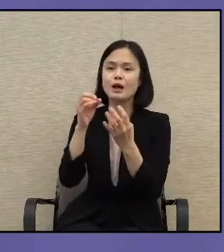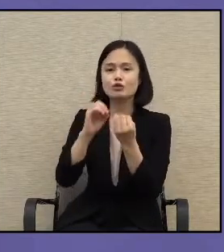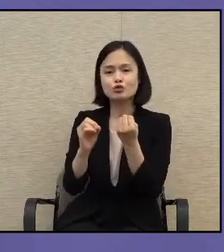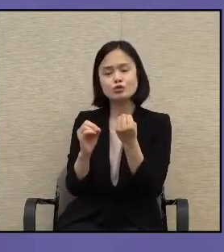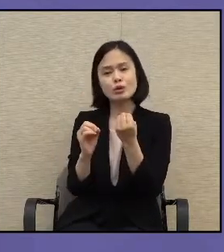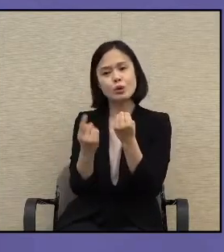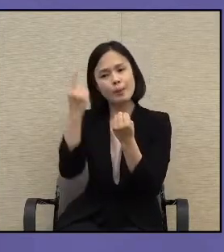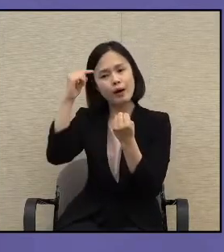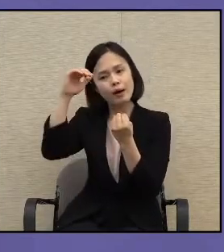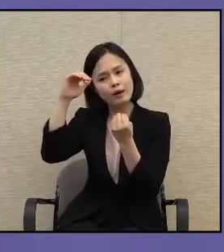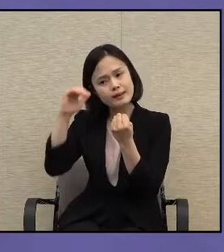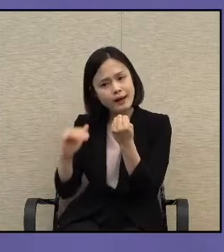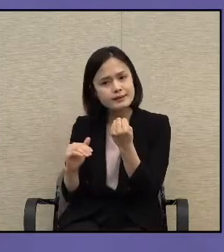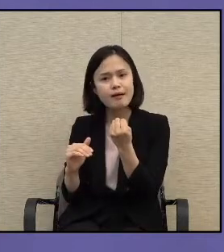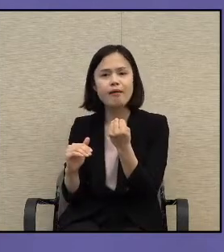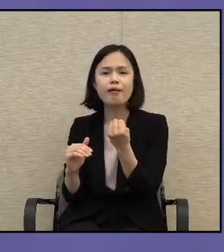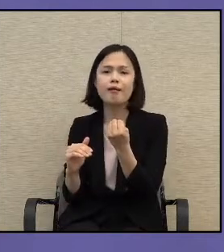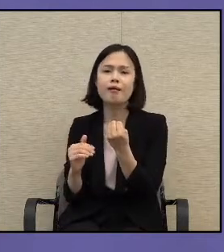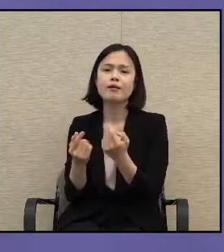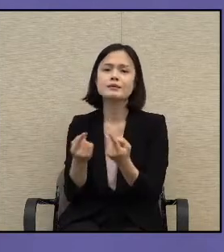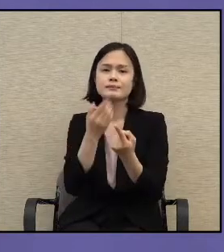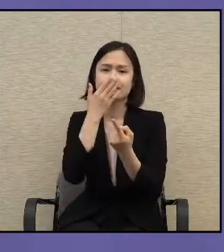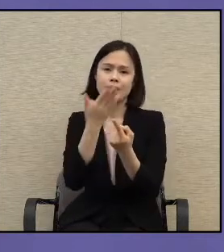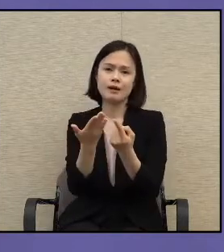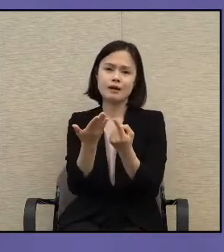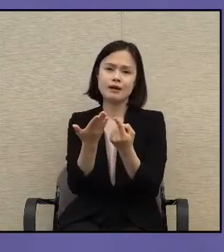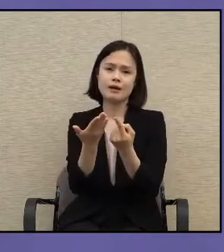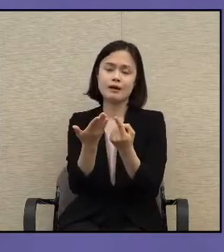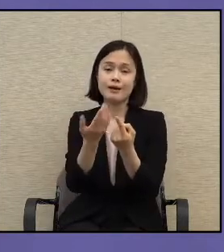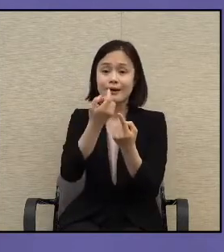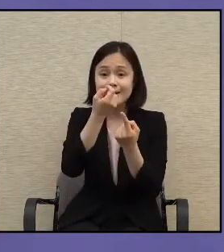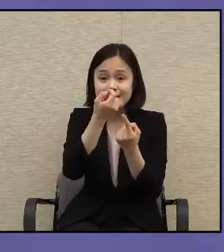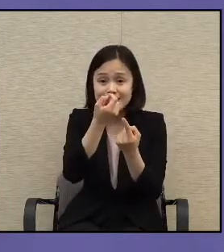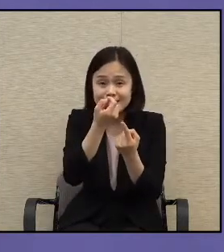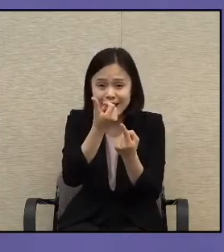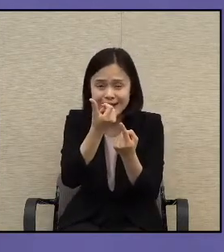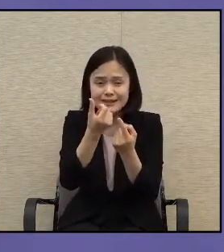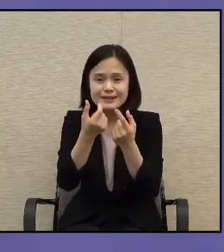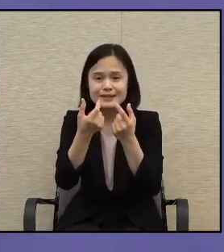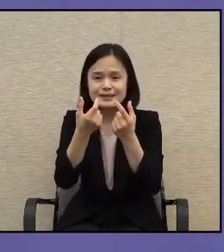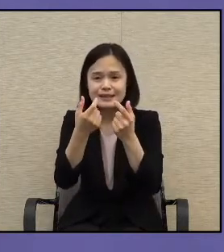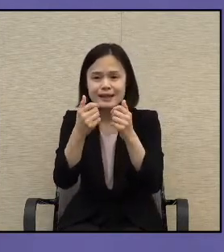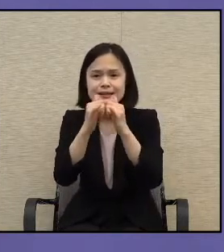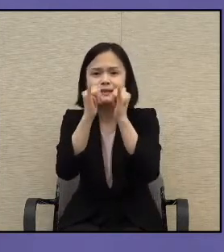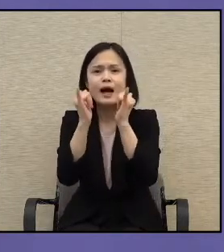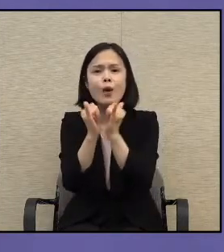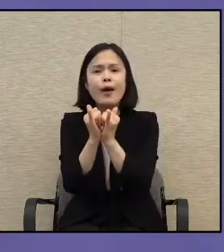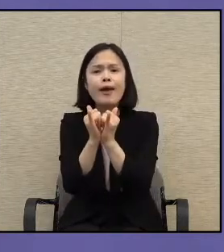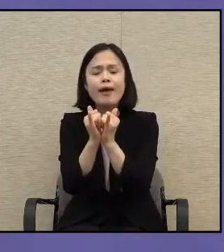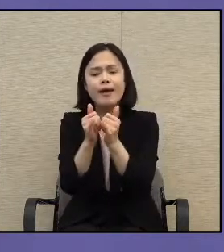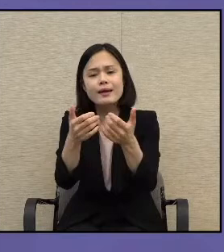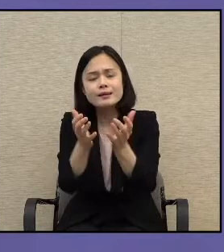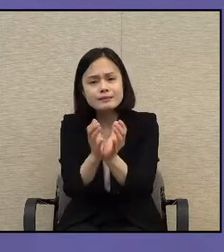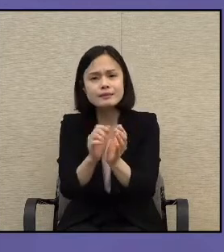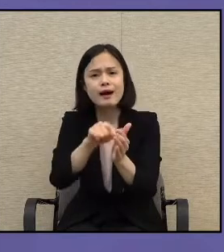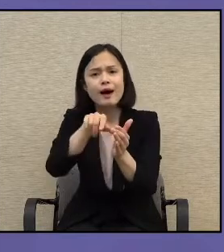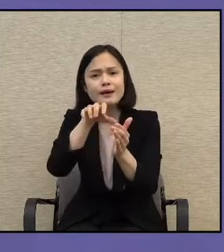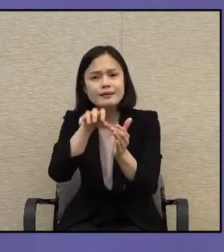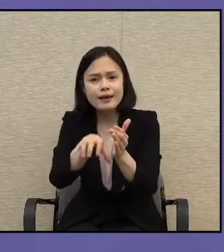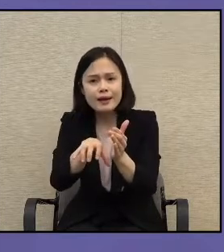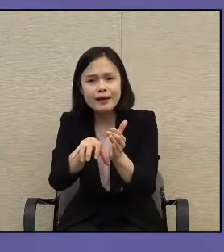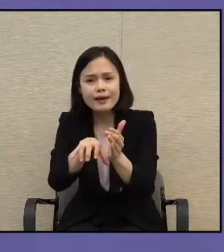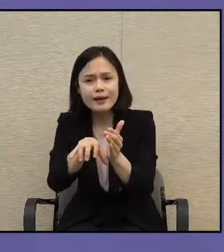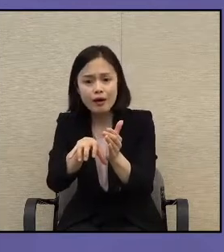어떻게 보자면은 좀 더 이렇게 작은 사회 내에서 인터그레이션을 통한